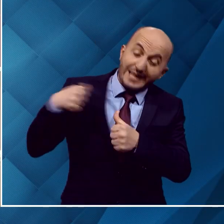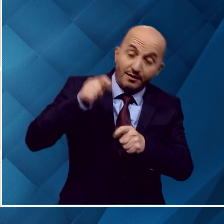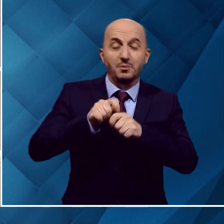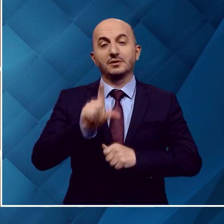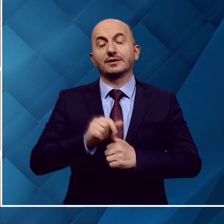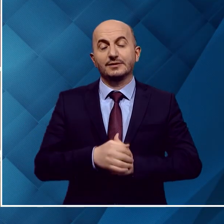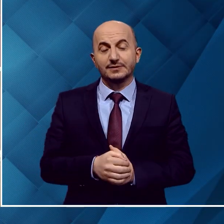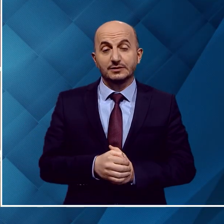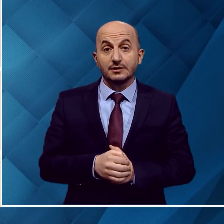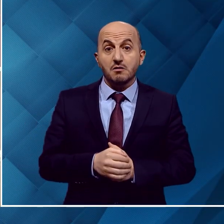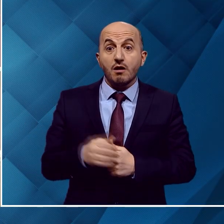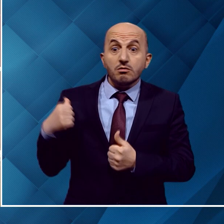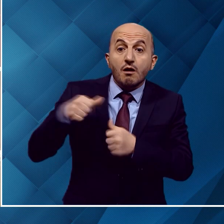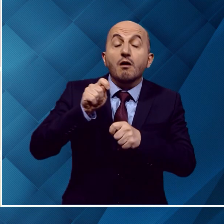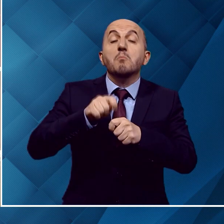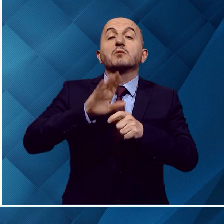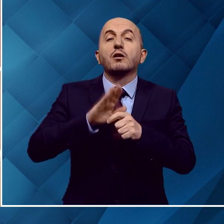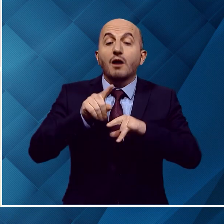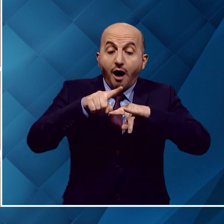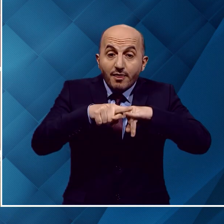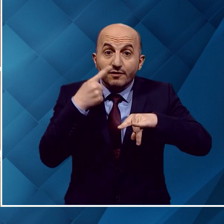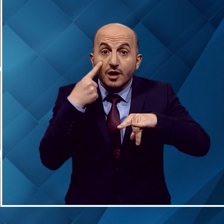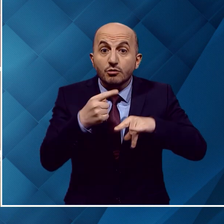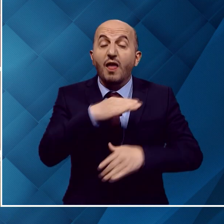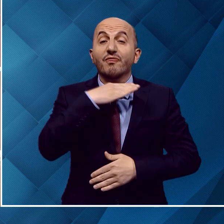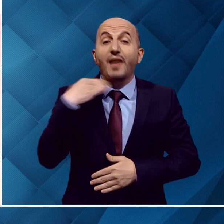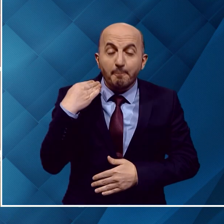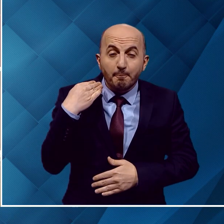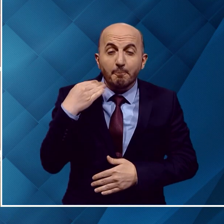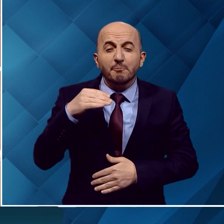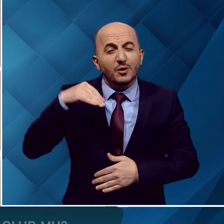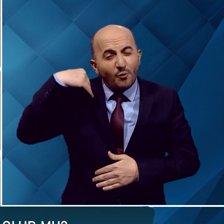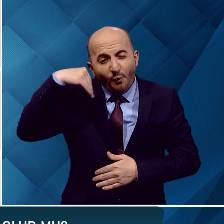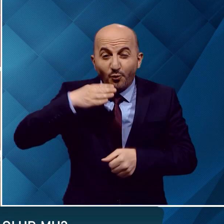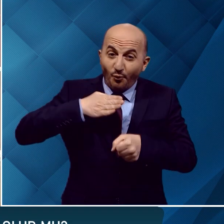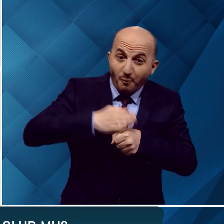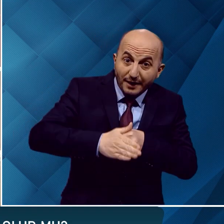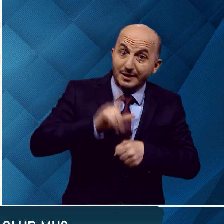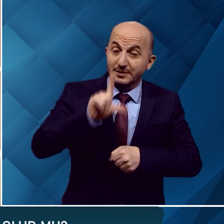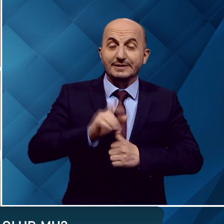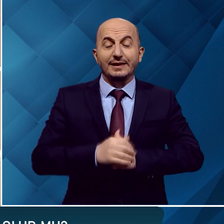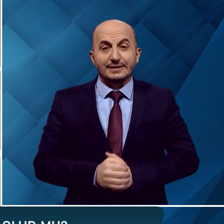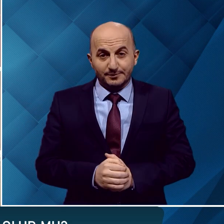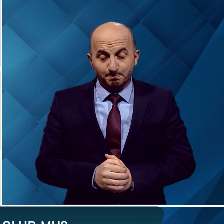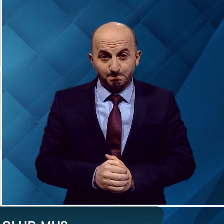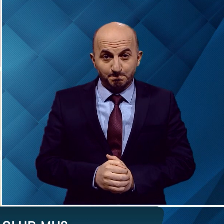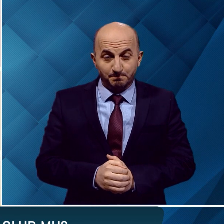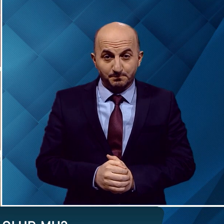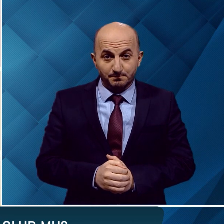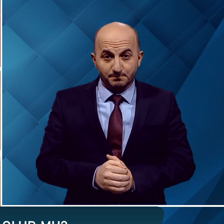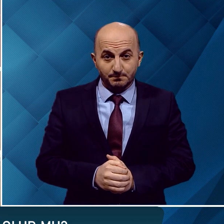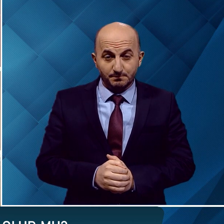iade edinmelidir. İade edinmezse Hanefilere göre dem yani bir küçük baş kurban edinmesi gerekir.